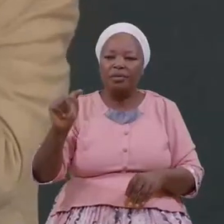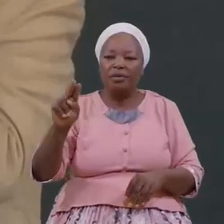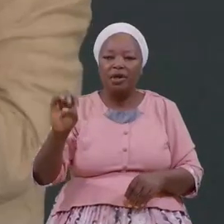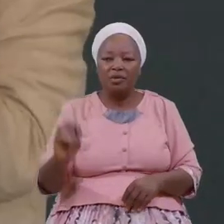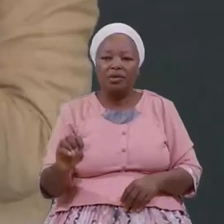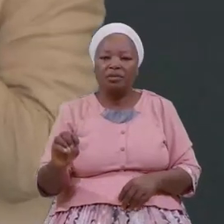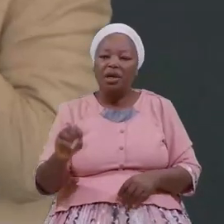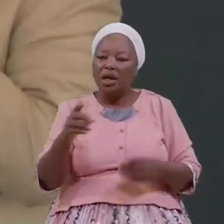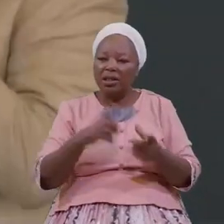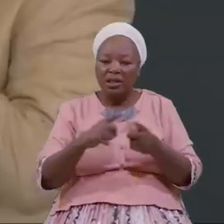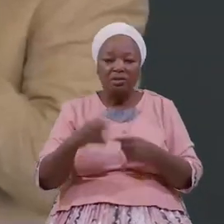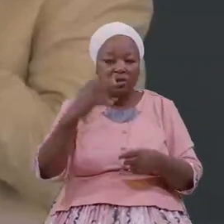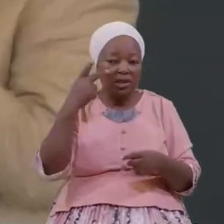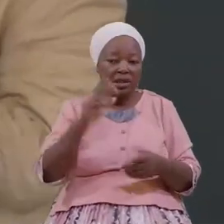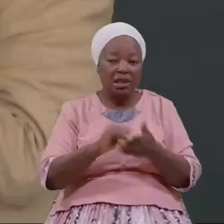C'est déjà,